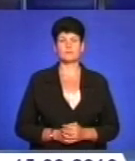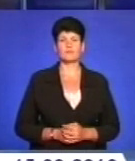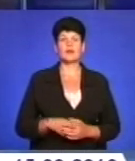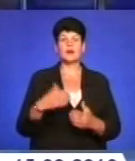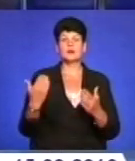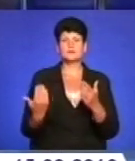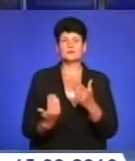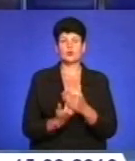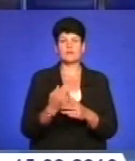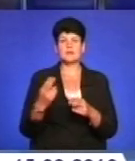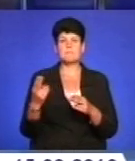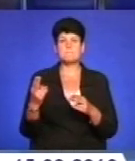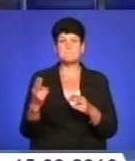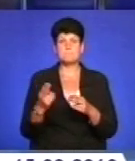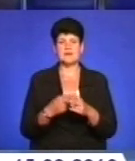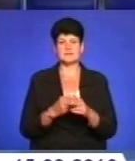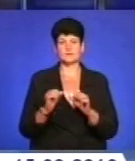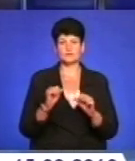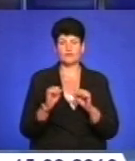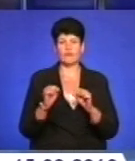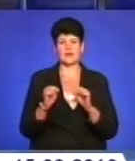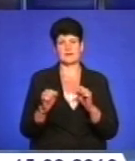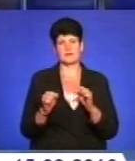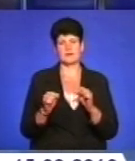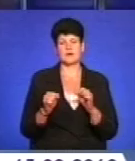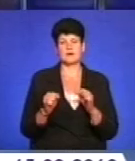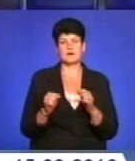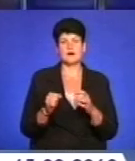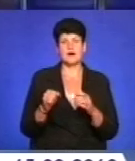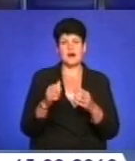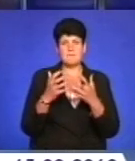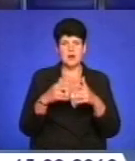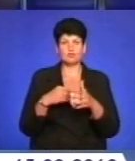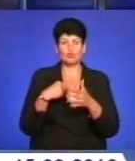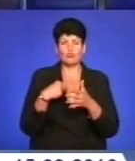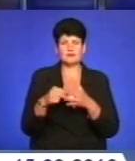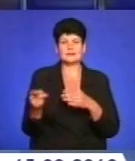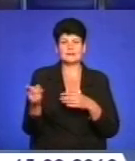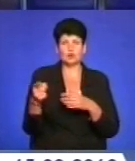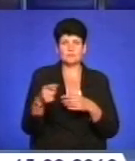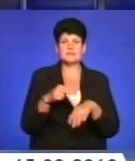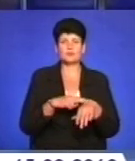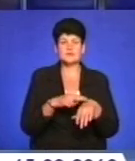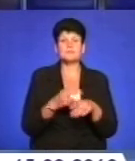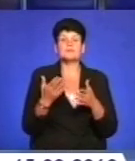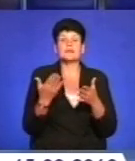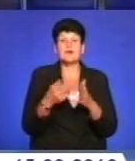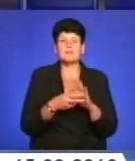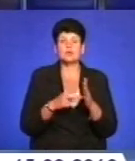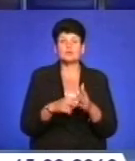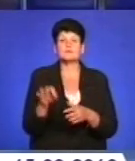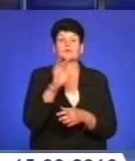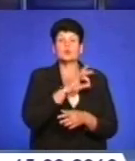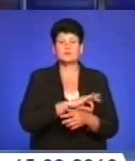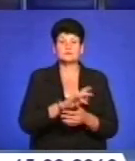Новітній безпілотний літальний апарат придбали для роботи тернопільські поліцейські. Детальніше про те, де його планують застосовувати, у сюжеті